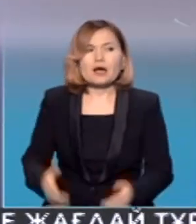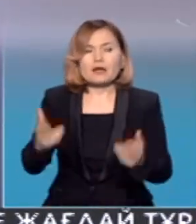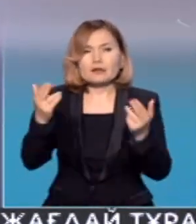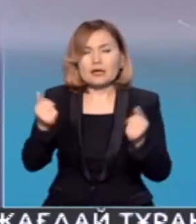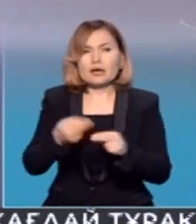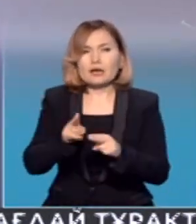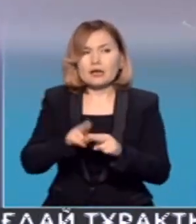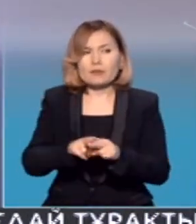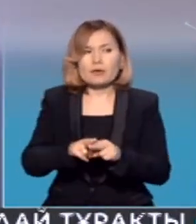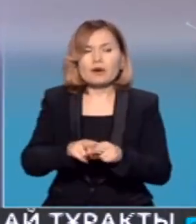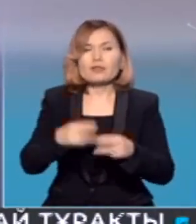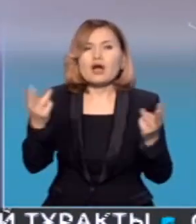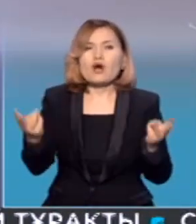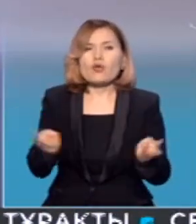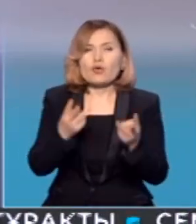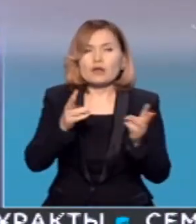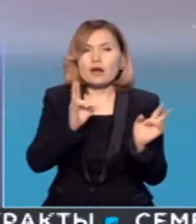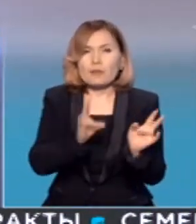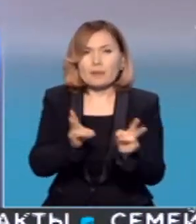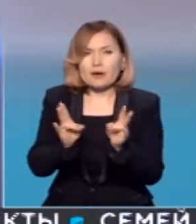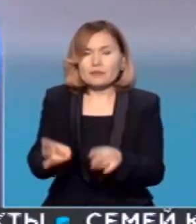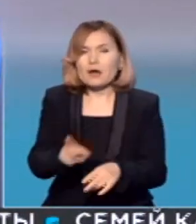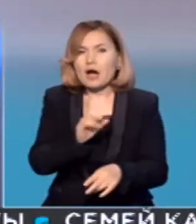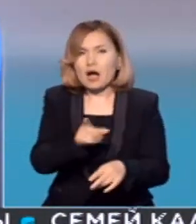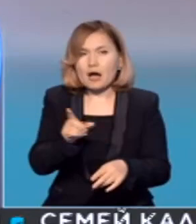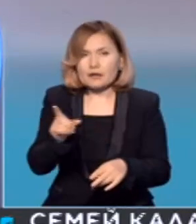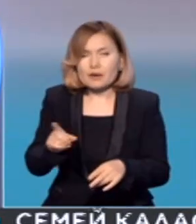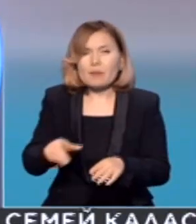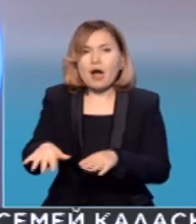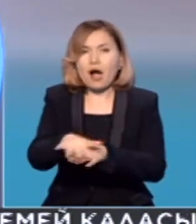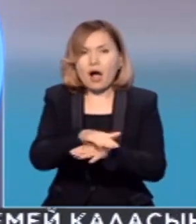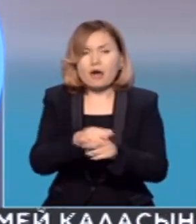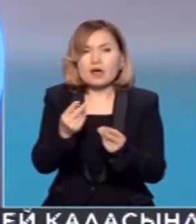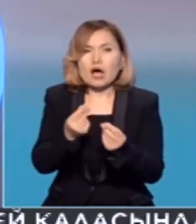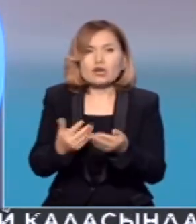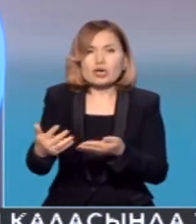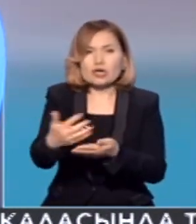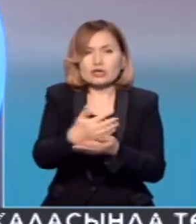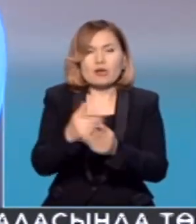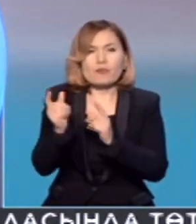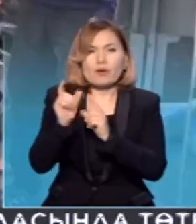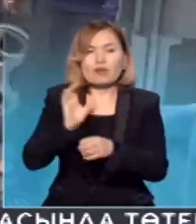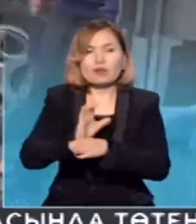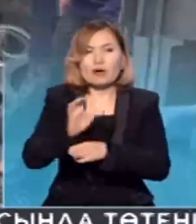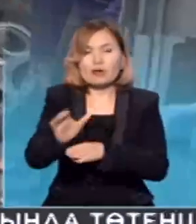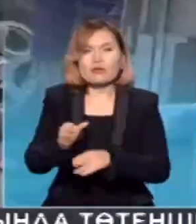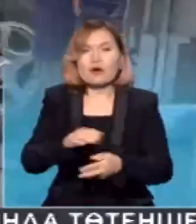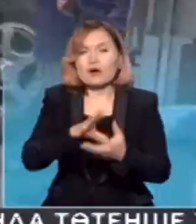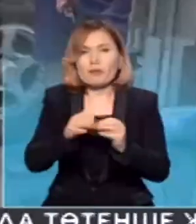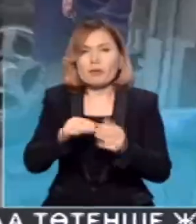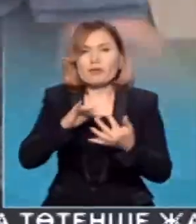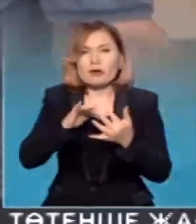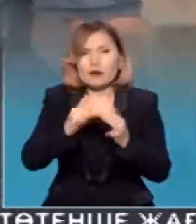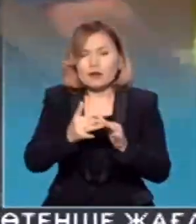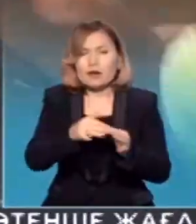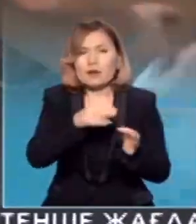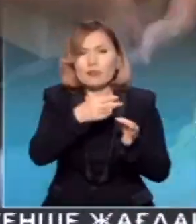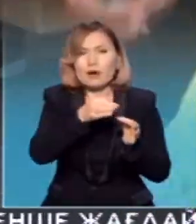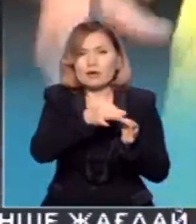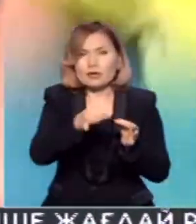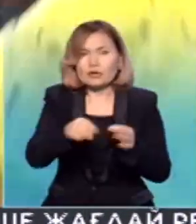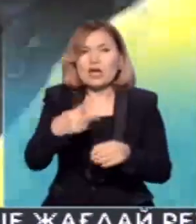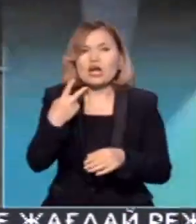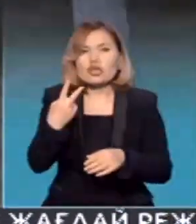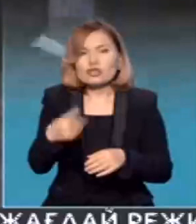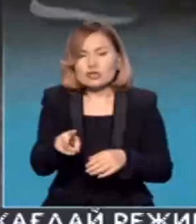Армангүл, өрттен зардап шеккен тұрғындарға халық қол ұшын созып жатыр. Мәселен, Бесқарағай ауданындағы 20-дан астам ауыл, оның